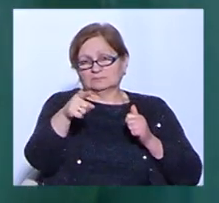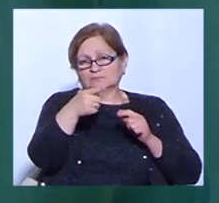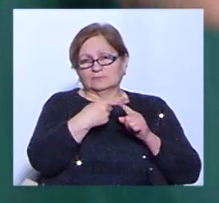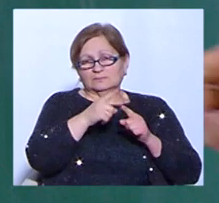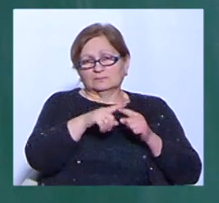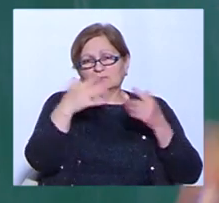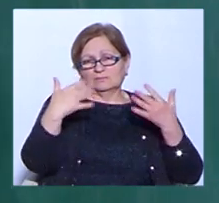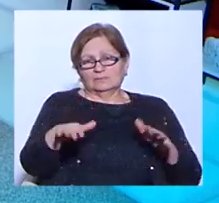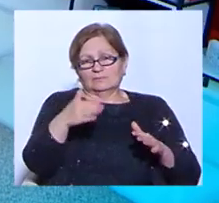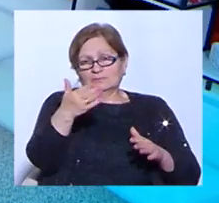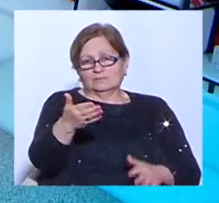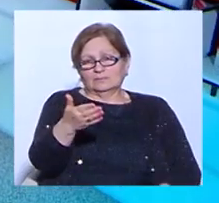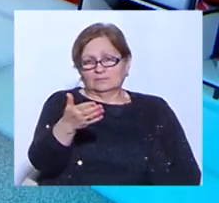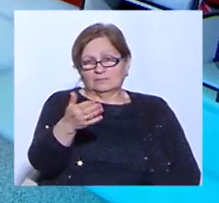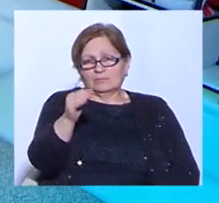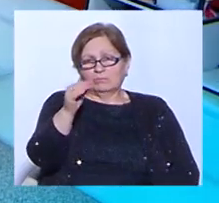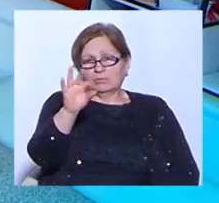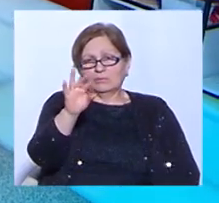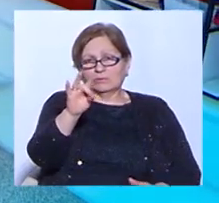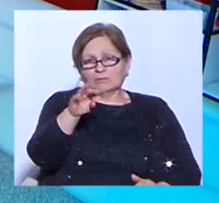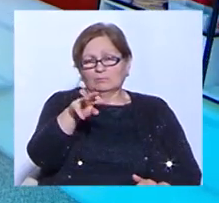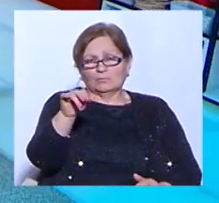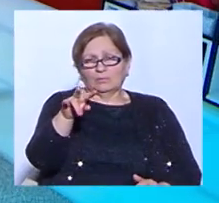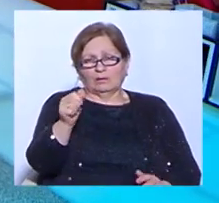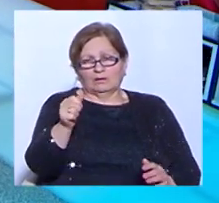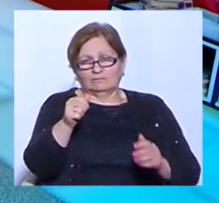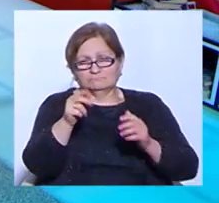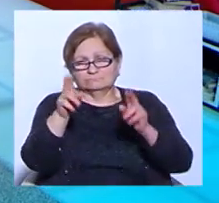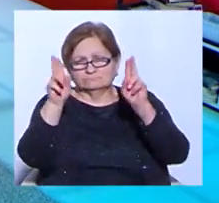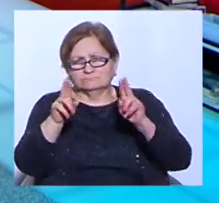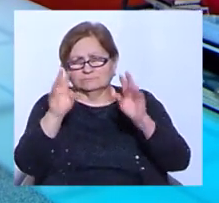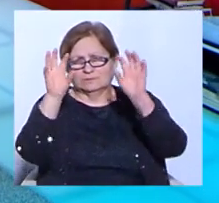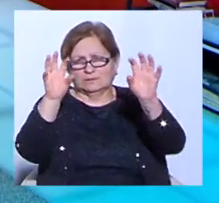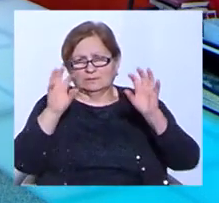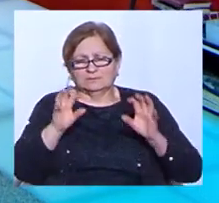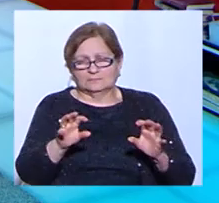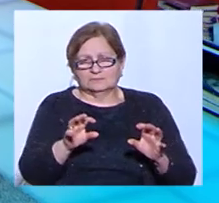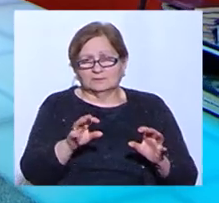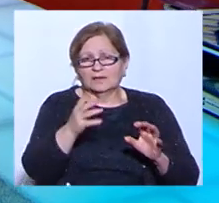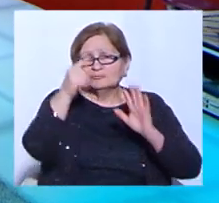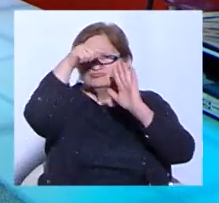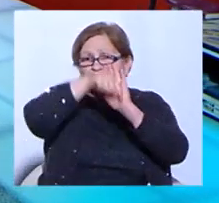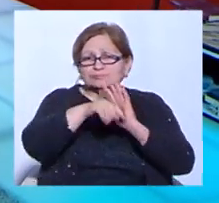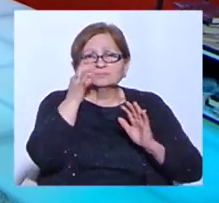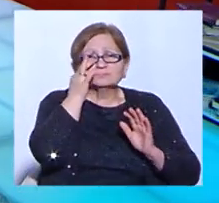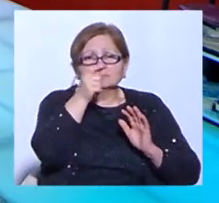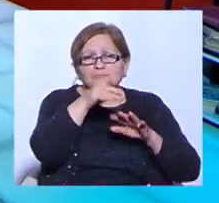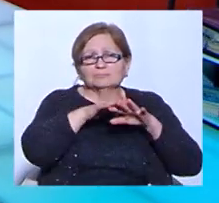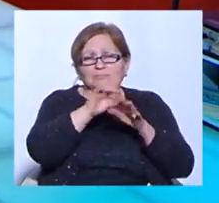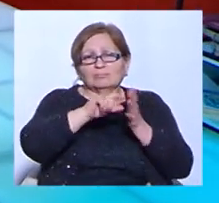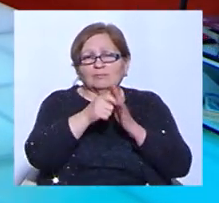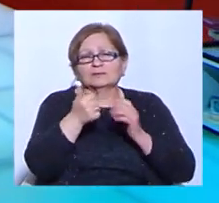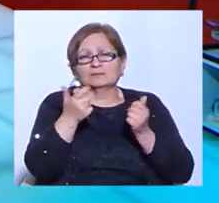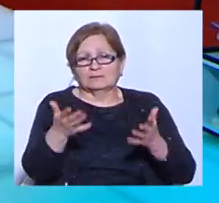უკვე რა ფორმულა იმისათვის, რომ გამოვითვალოთ რამდენი ექსკუთხედი იქნება ფიჭაში. ხო, ესე იგი, როგორც ჩვენ